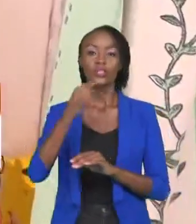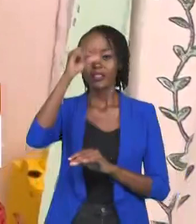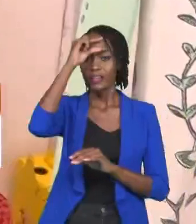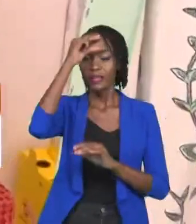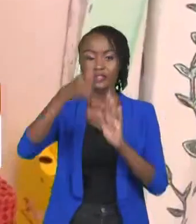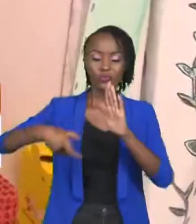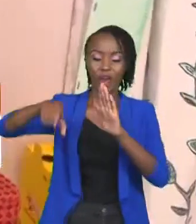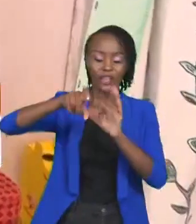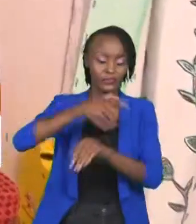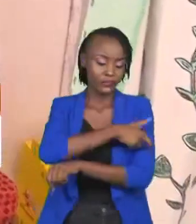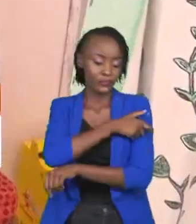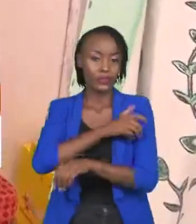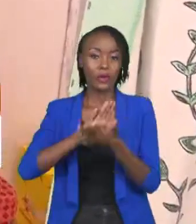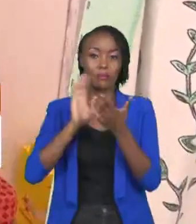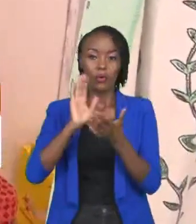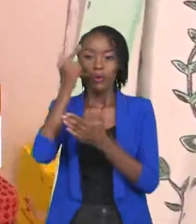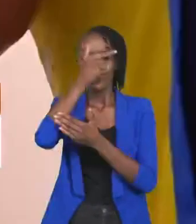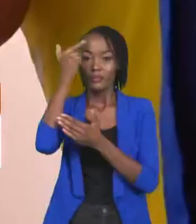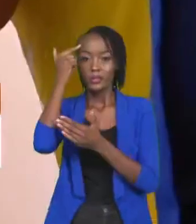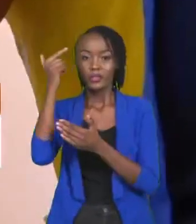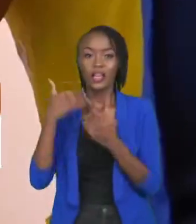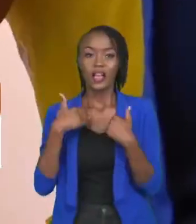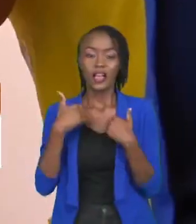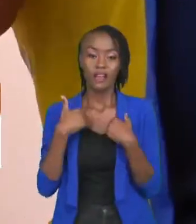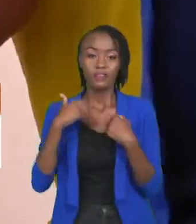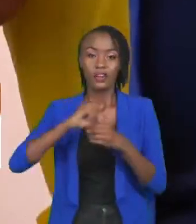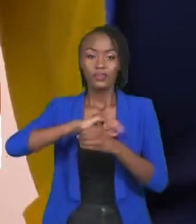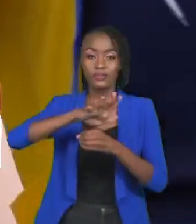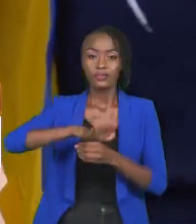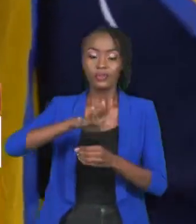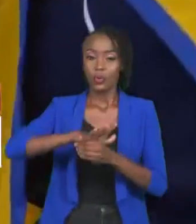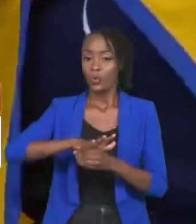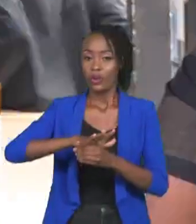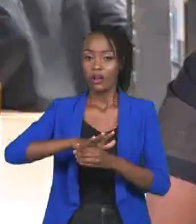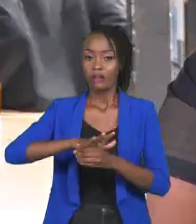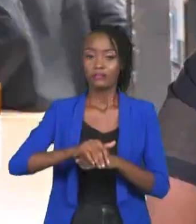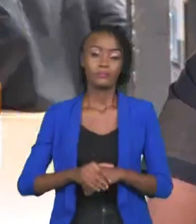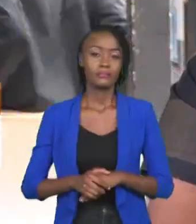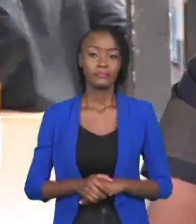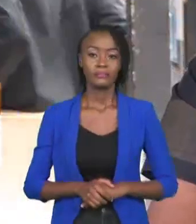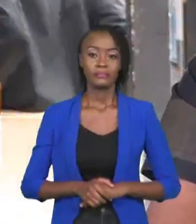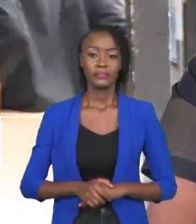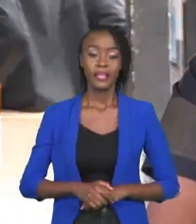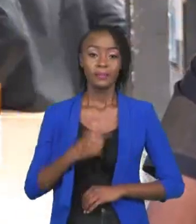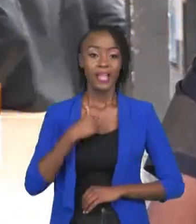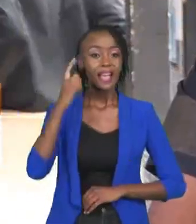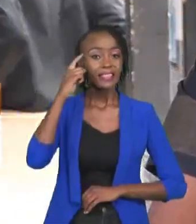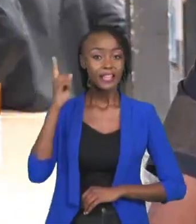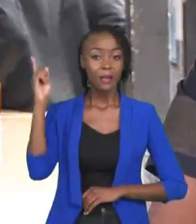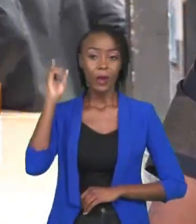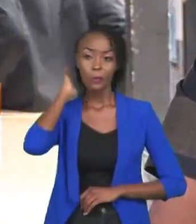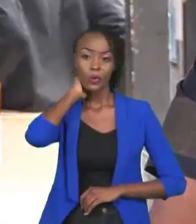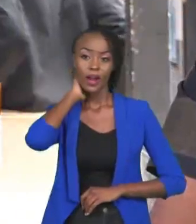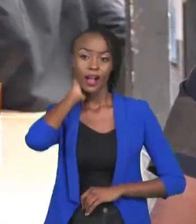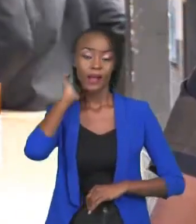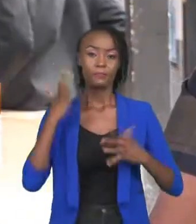ya chanjo hizi kutokana na ongezeko hili la Wakenya ambao wamejitokeza kuipokea. Naona kama hapa Murang'a watu wameshakubali